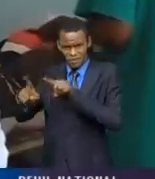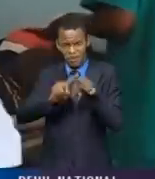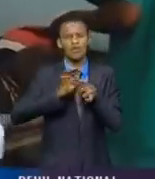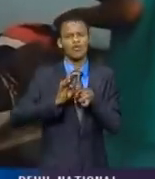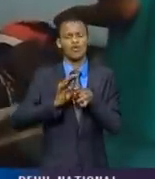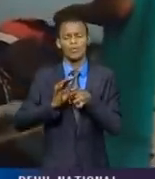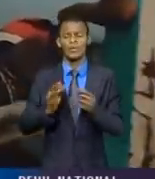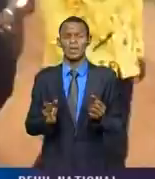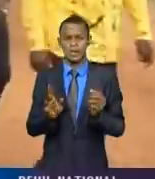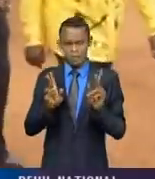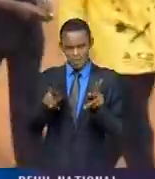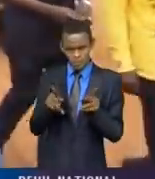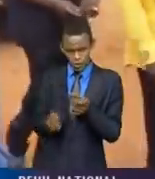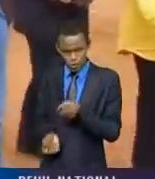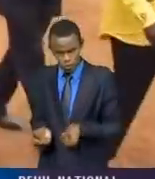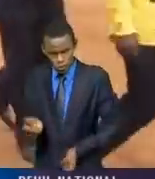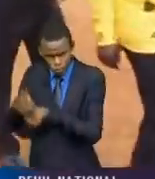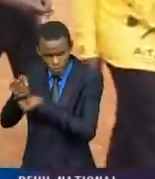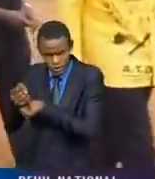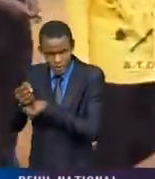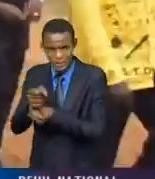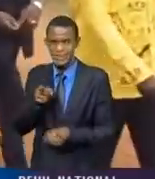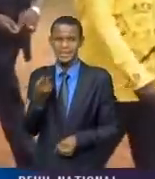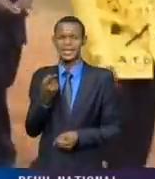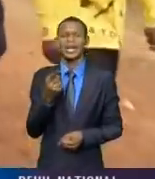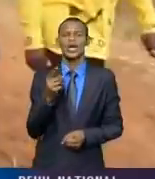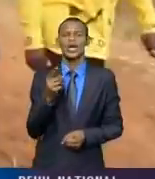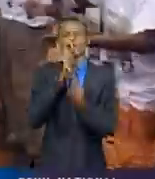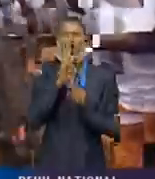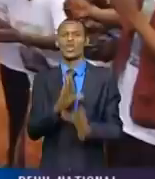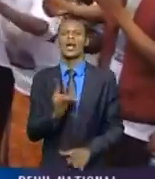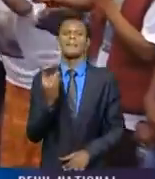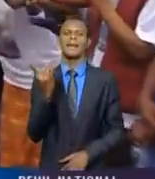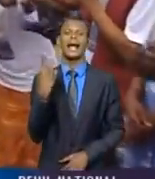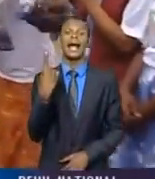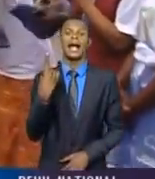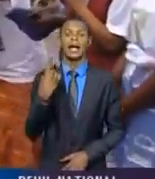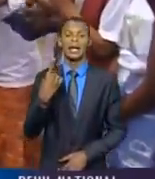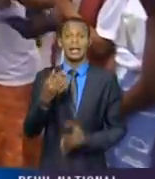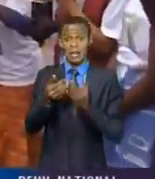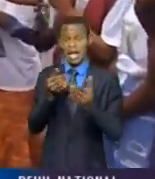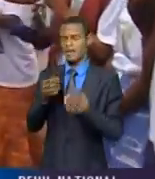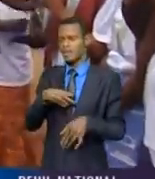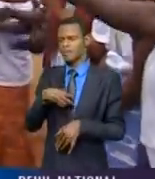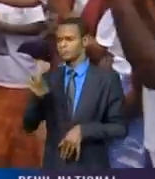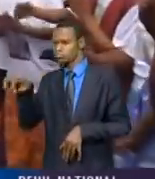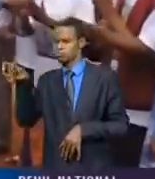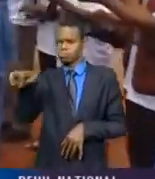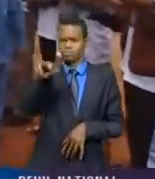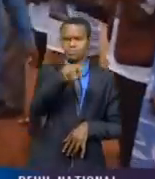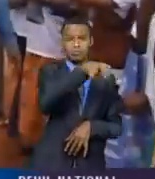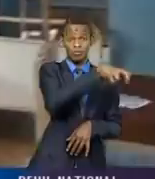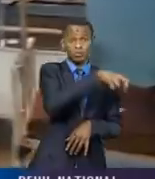aberration en dollars ces derniers a effectué une série de conférences médicales d'abord à l'hôpital général de référence des